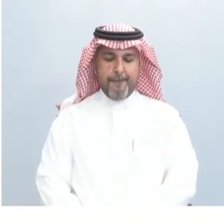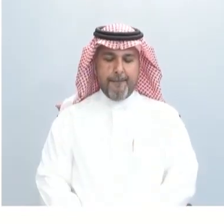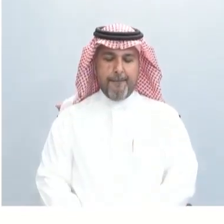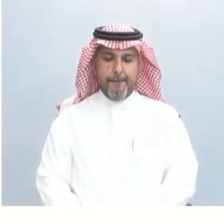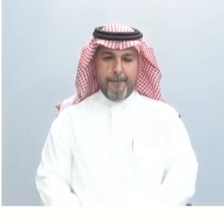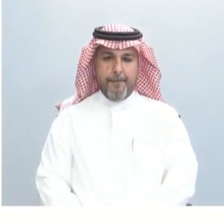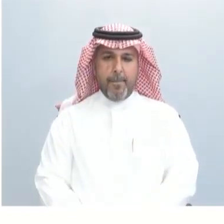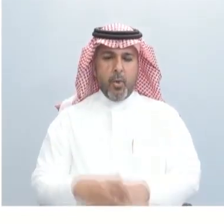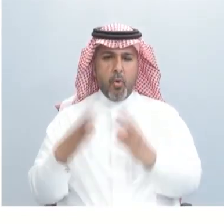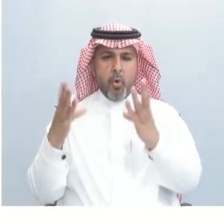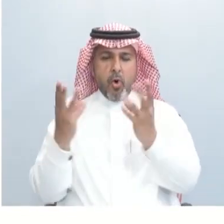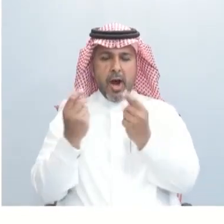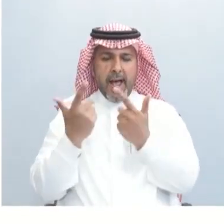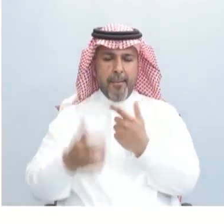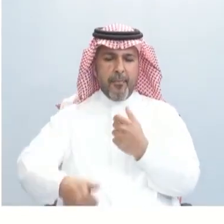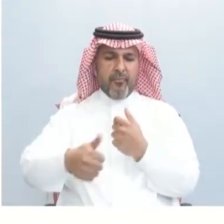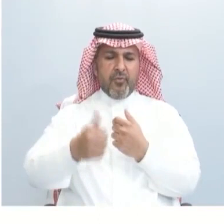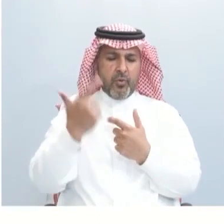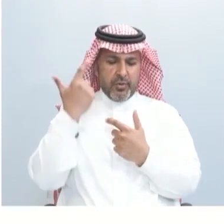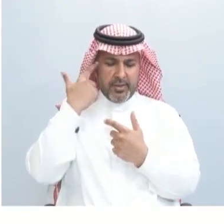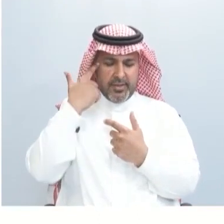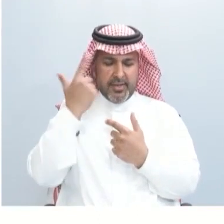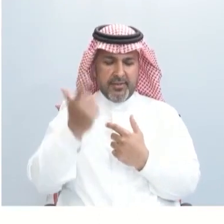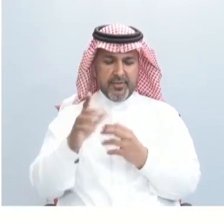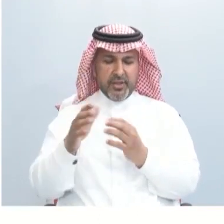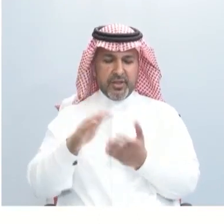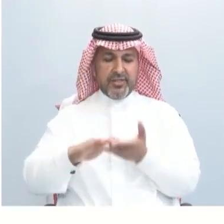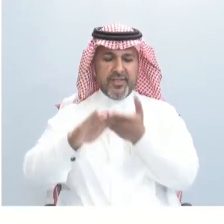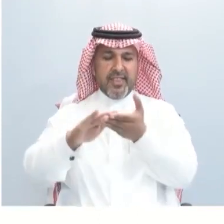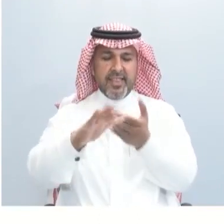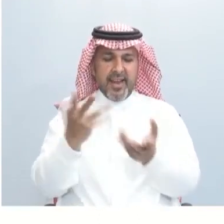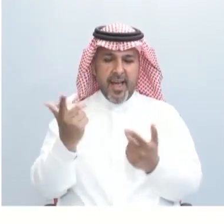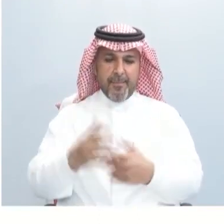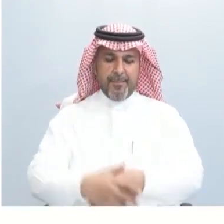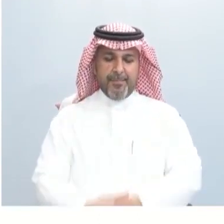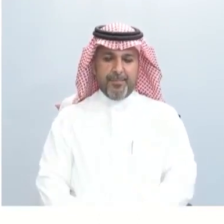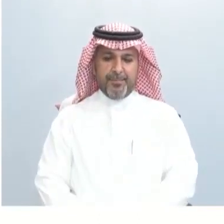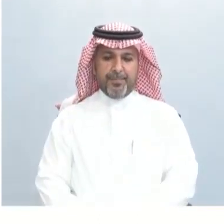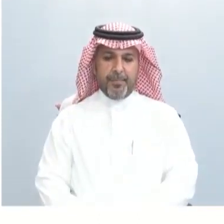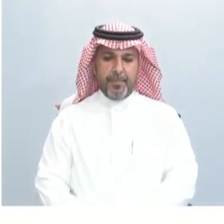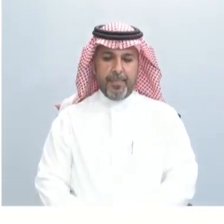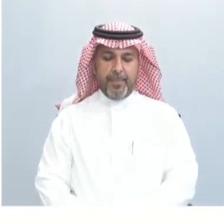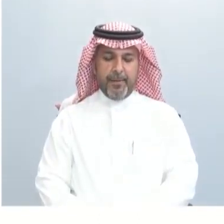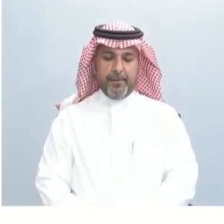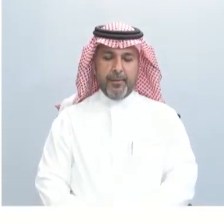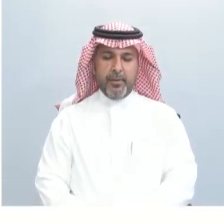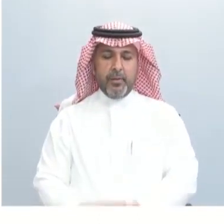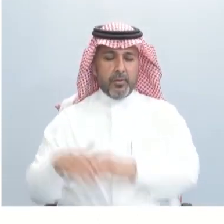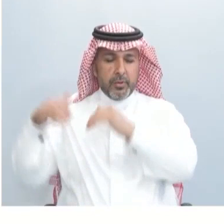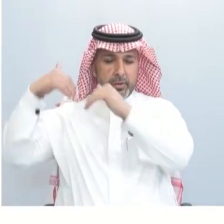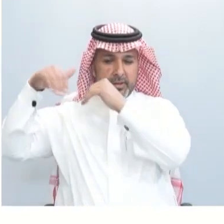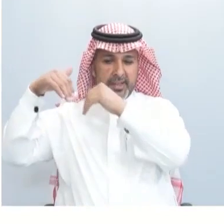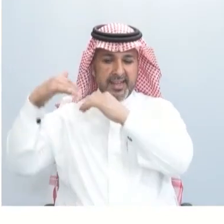اللي راح يحصل عليها اذا فاز في الممكنه عدد الجوائز الممكنه هذه لكن عدد الطرق الممكنه